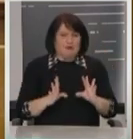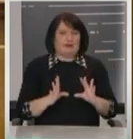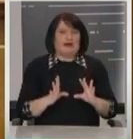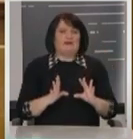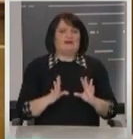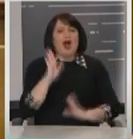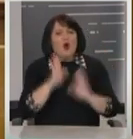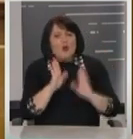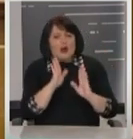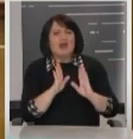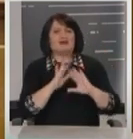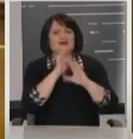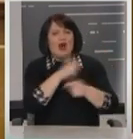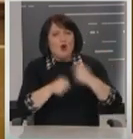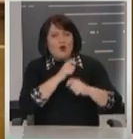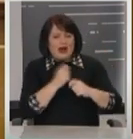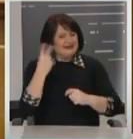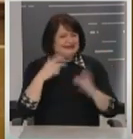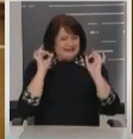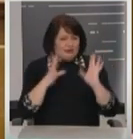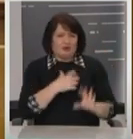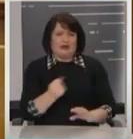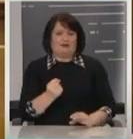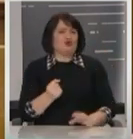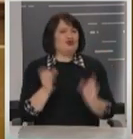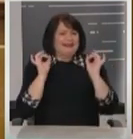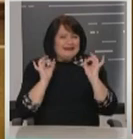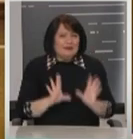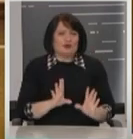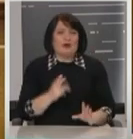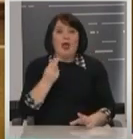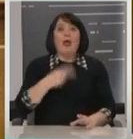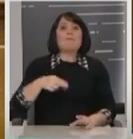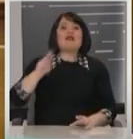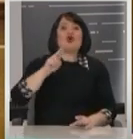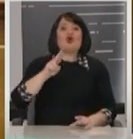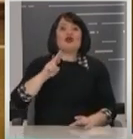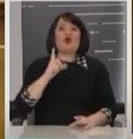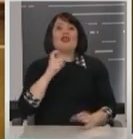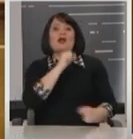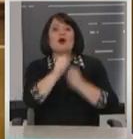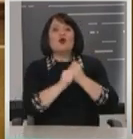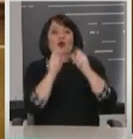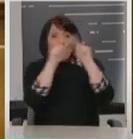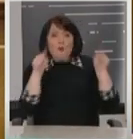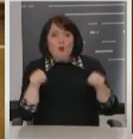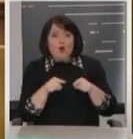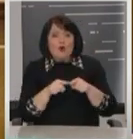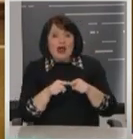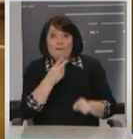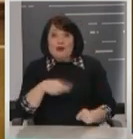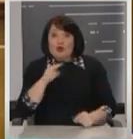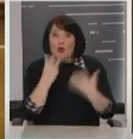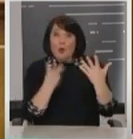αγορές, με τα επιτόκια δανεισμού για τα δεκαετή ομόλογα να αγγίζουν